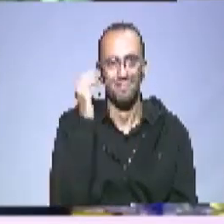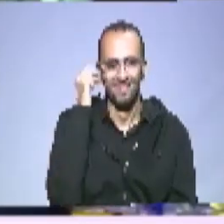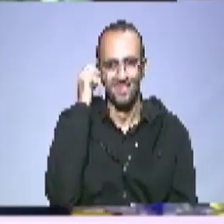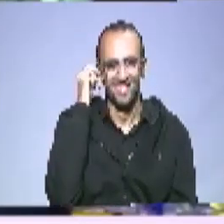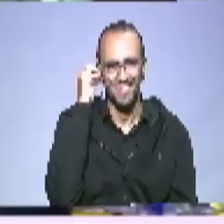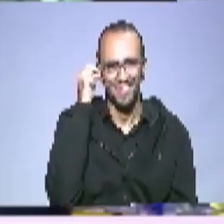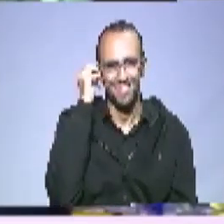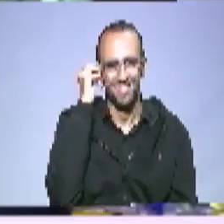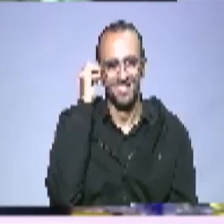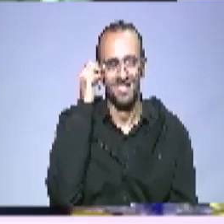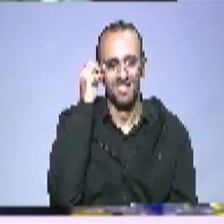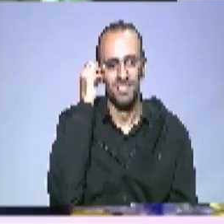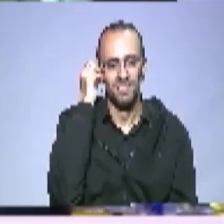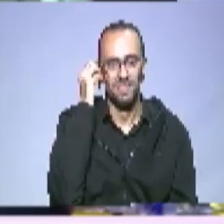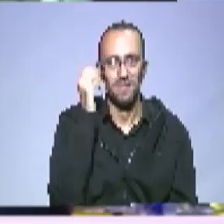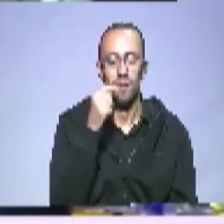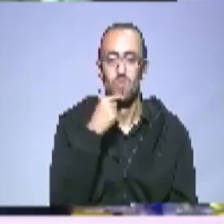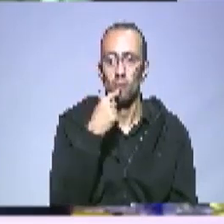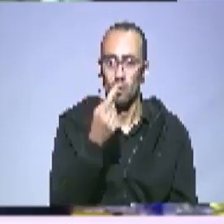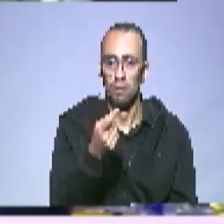لازم يبقى مسكر. وبعدين انت